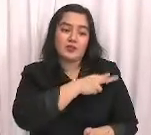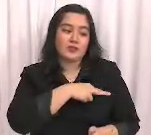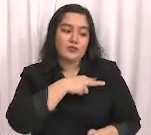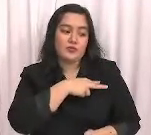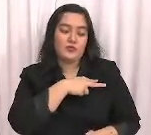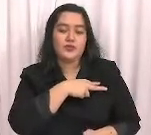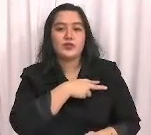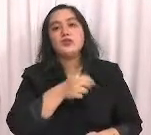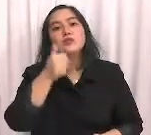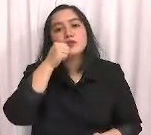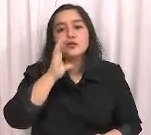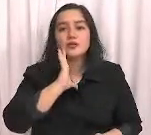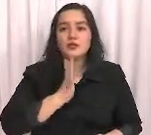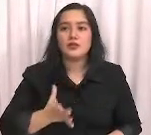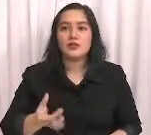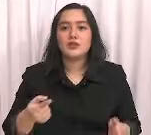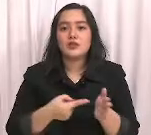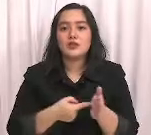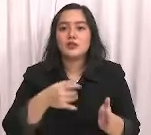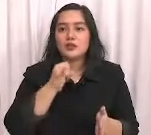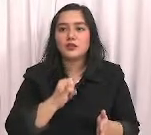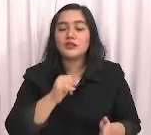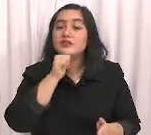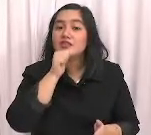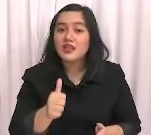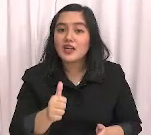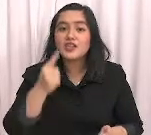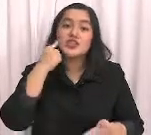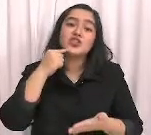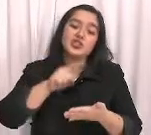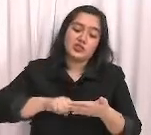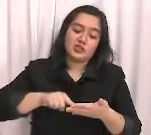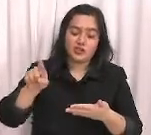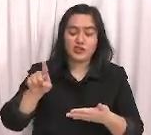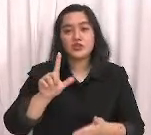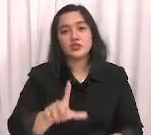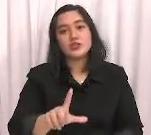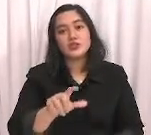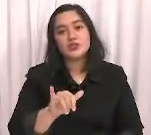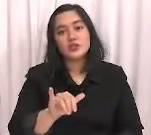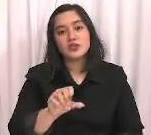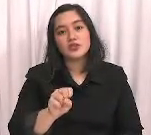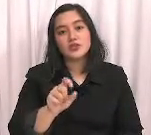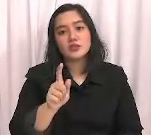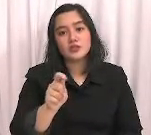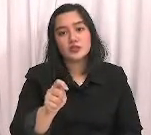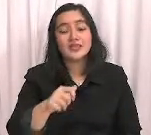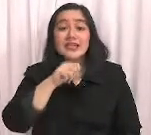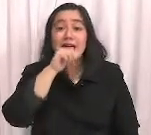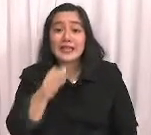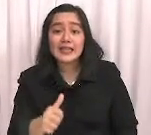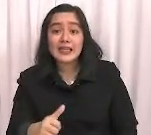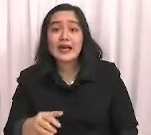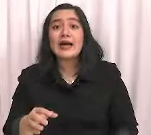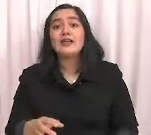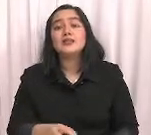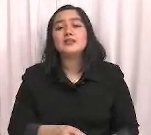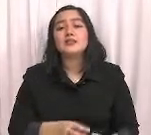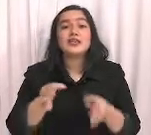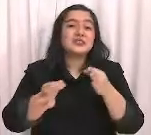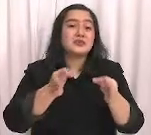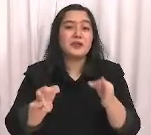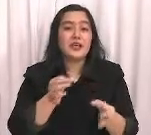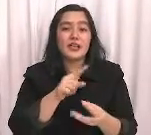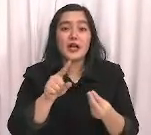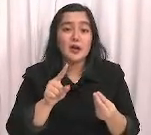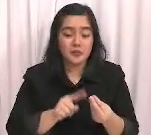31, hindi ito checklist. Hindi rin ito nagde-describe of a perfect woman. Yes. Ito'y katulad ng